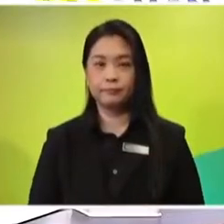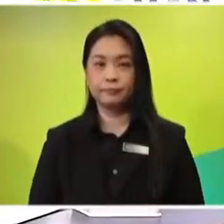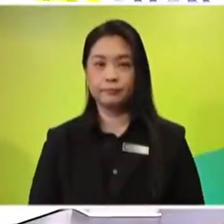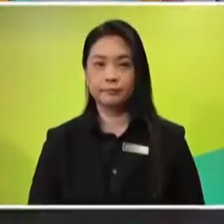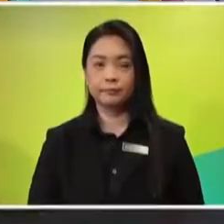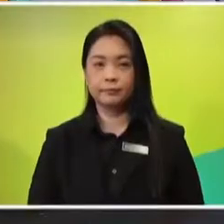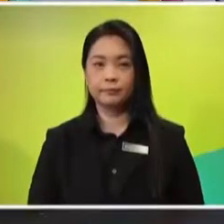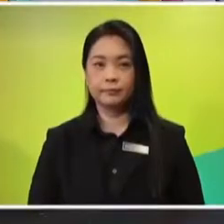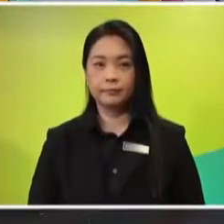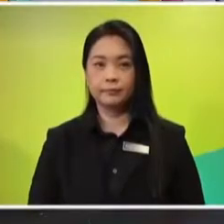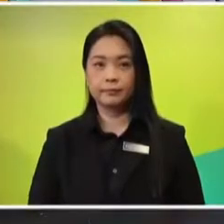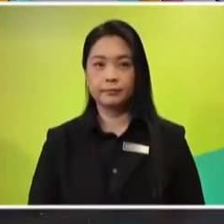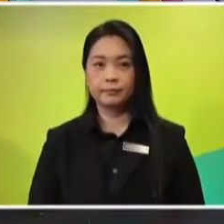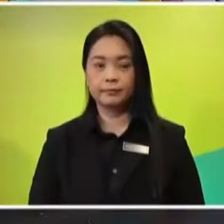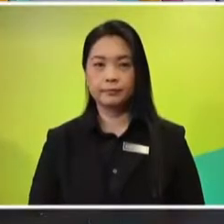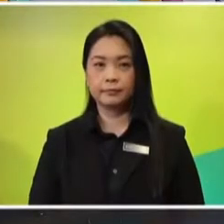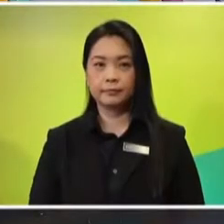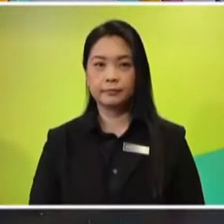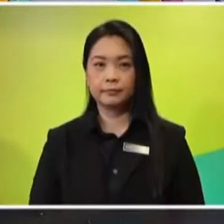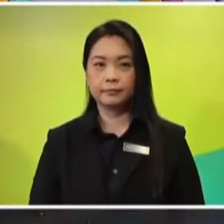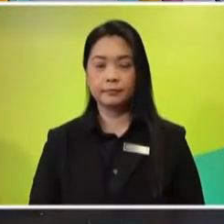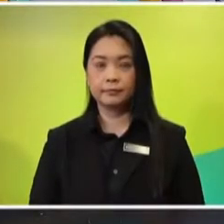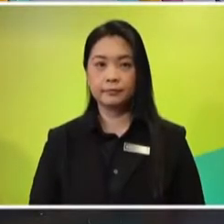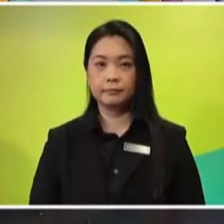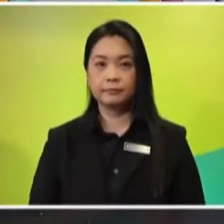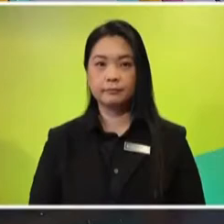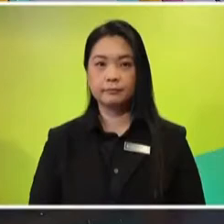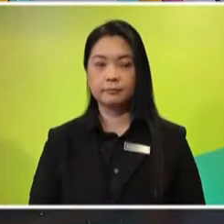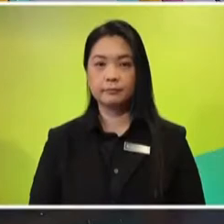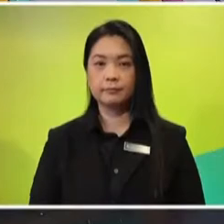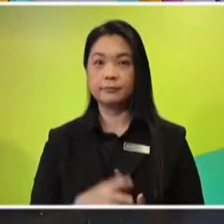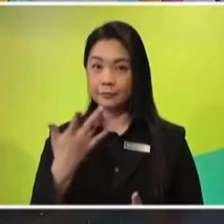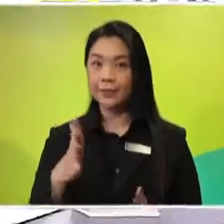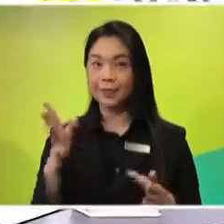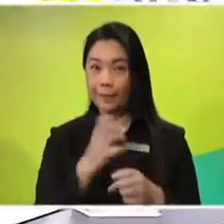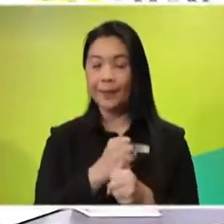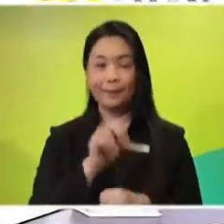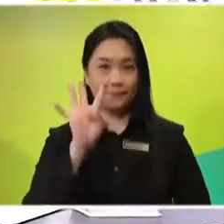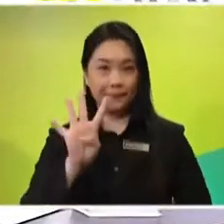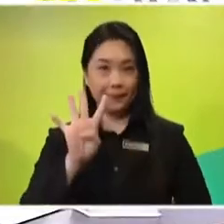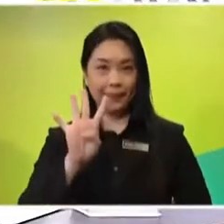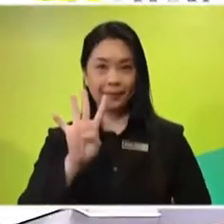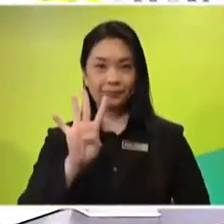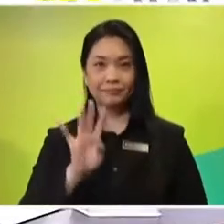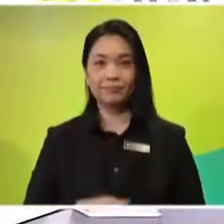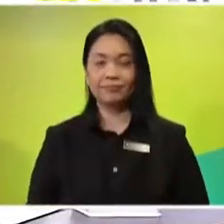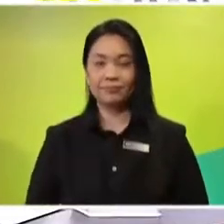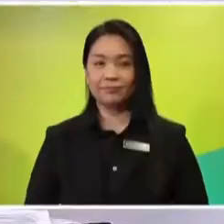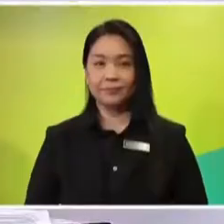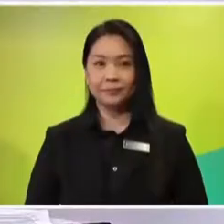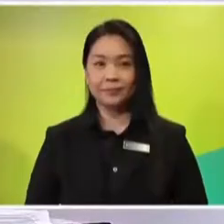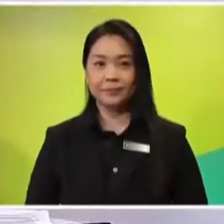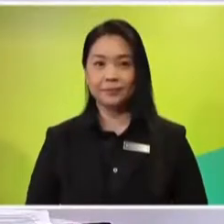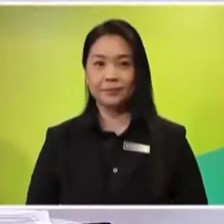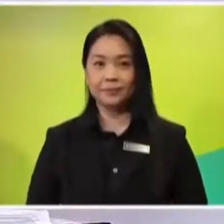Okey. Dah dapat 4 bahagian, cikgu. Tada! 4 bahagian. Okey.